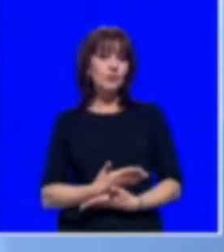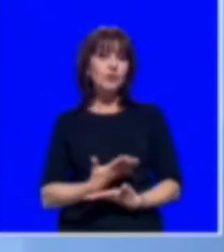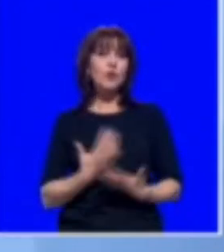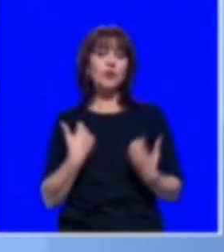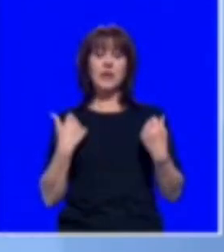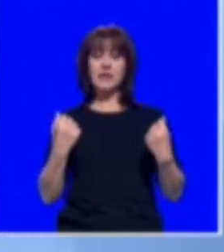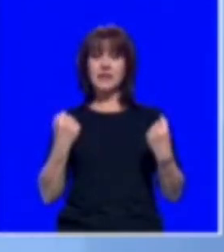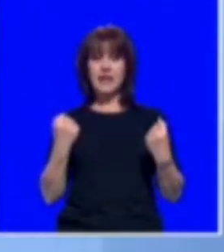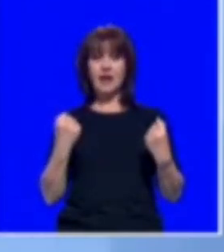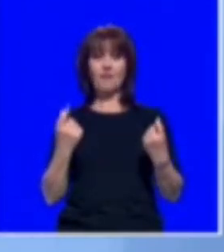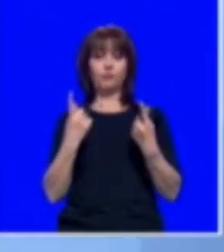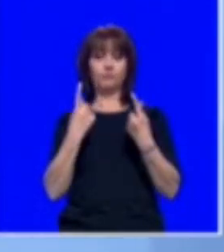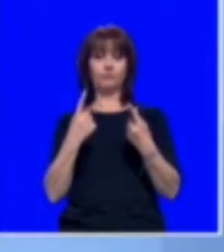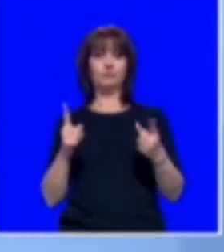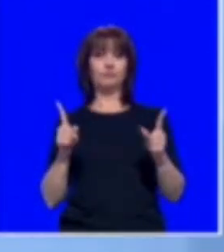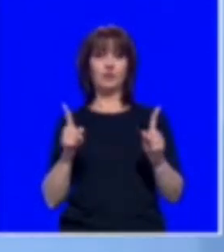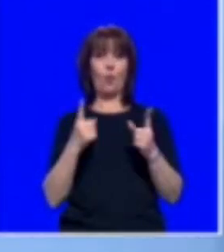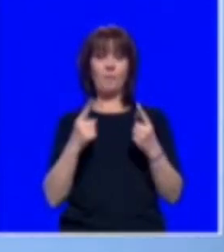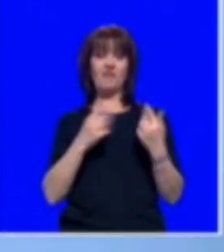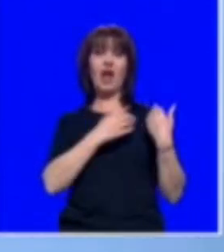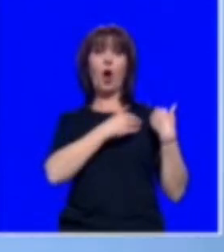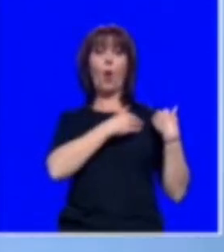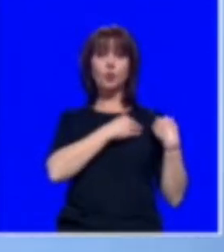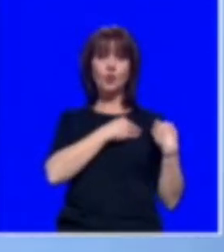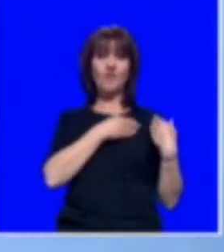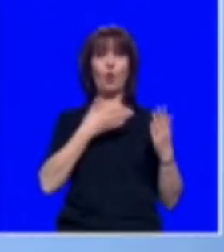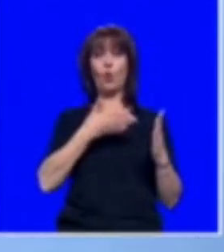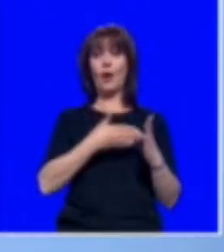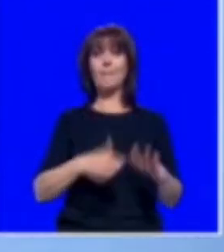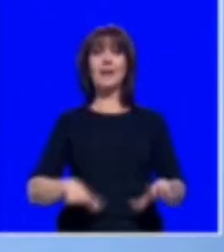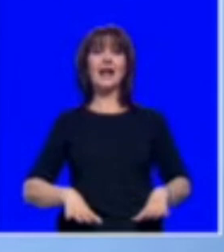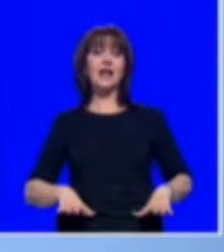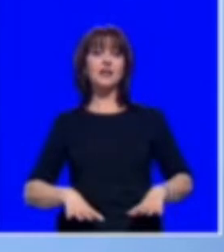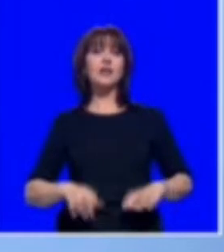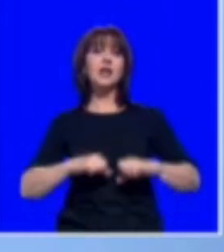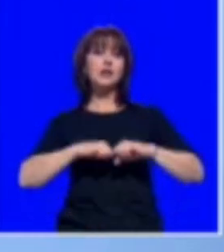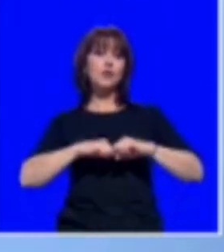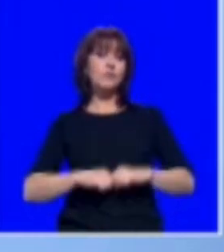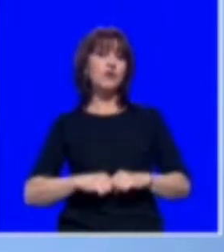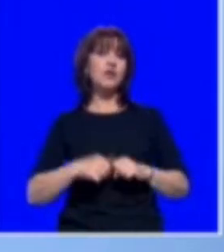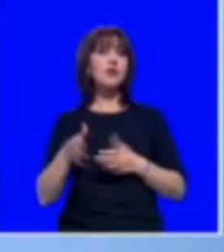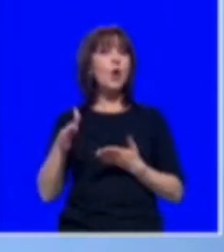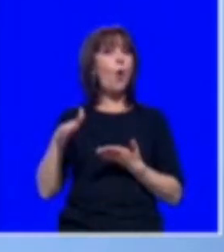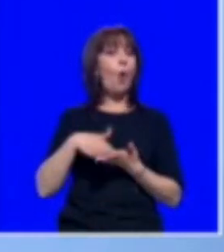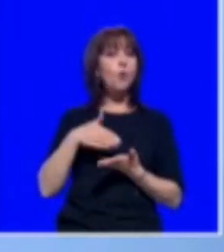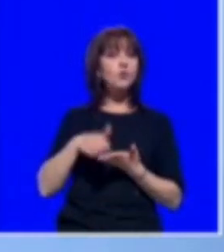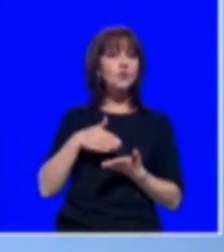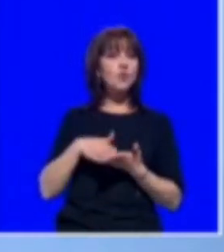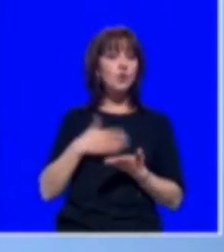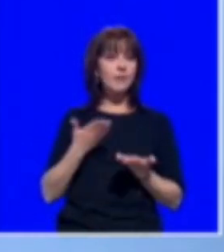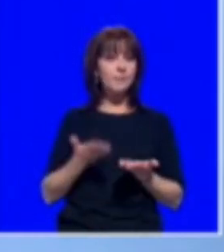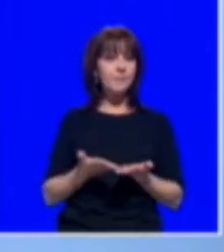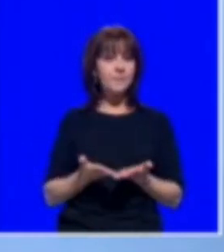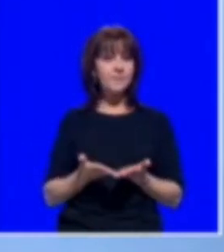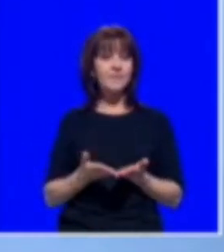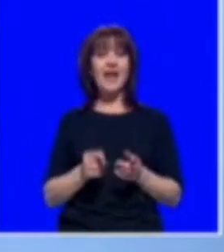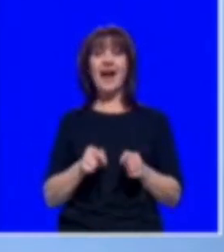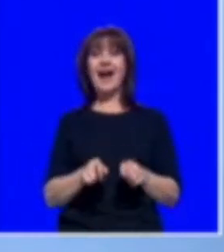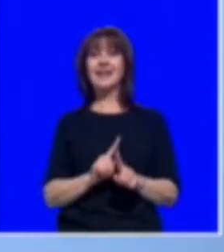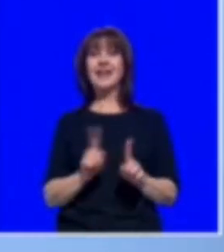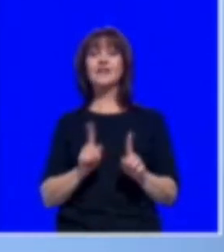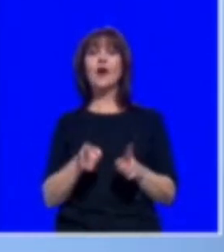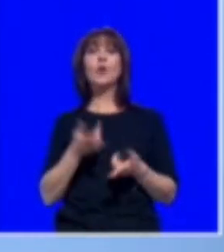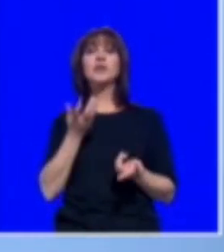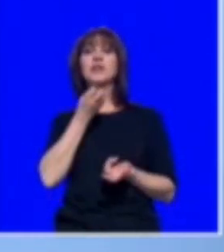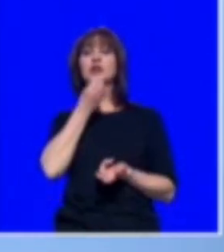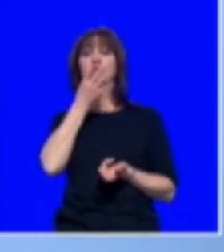отговорно управление на града, отговорно към гражданите, с общински услуги, които са в общински ръце. А не това, което